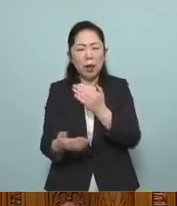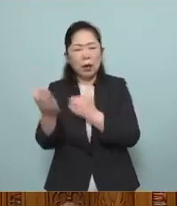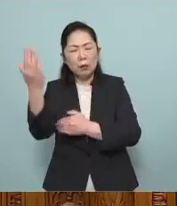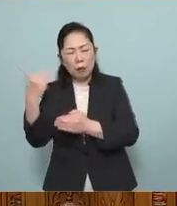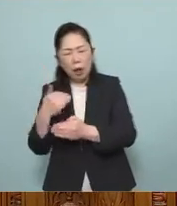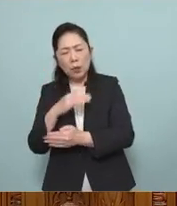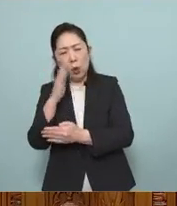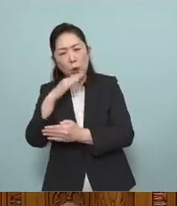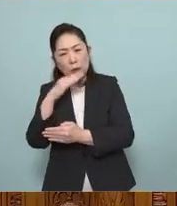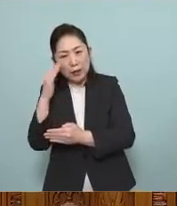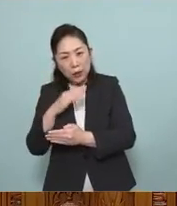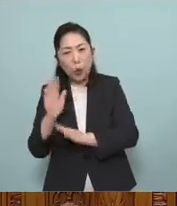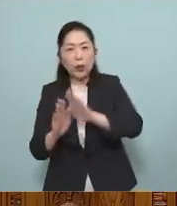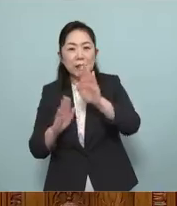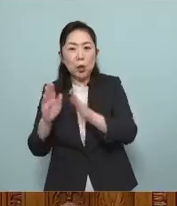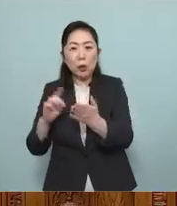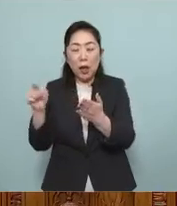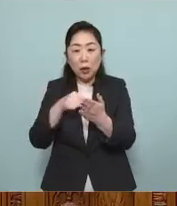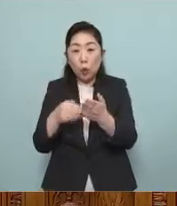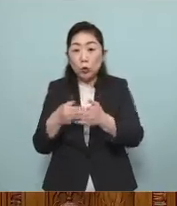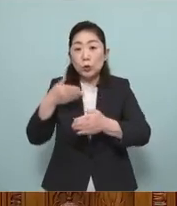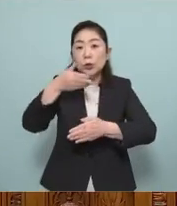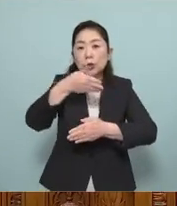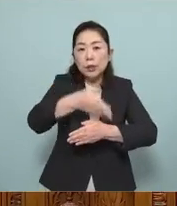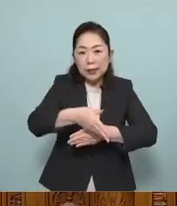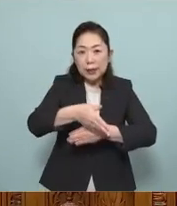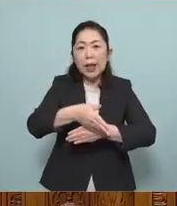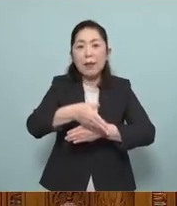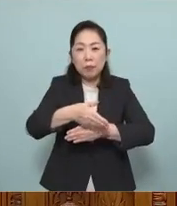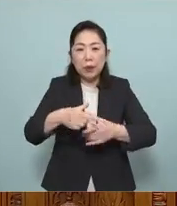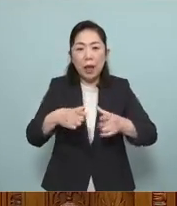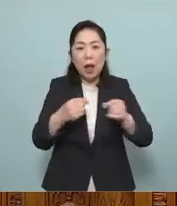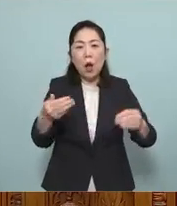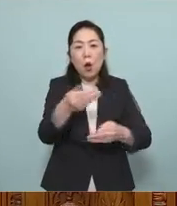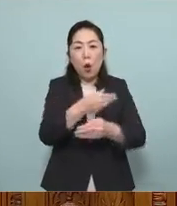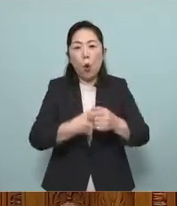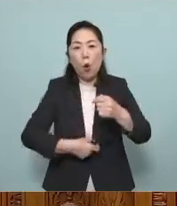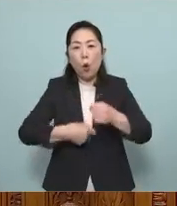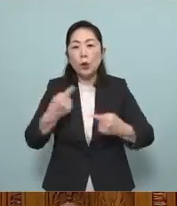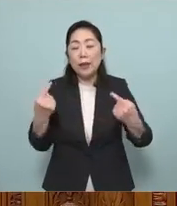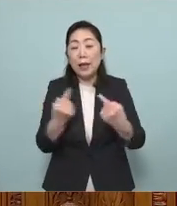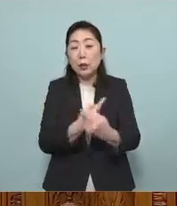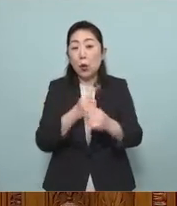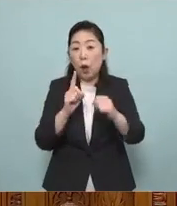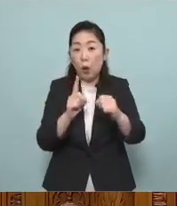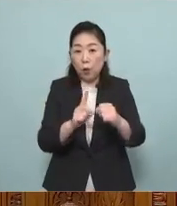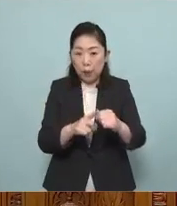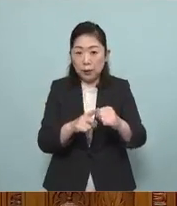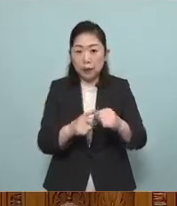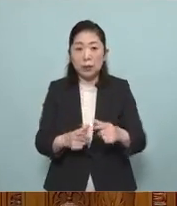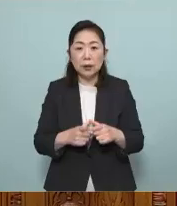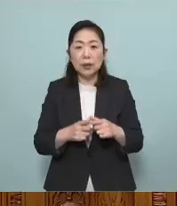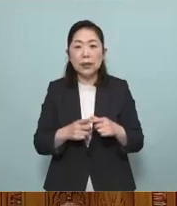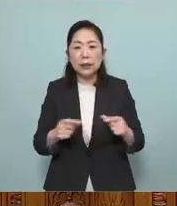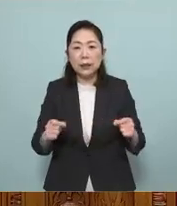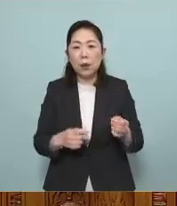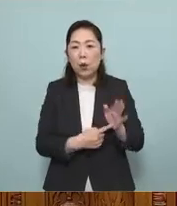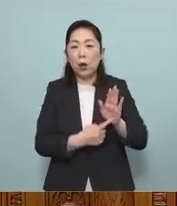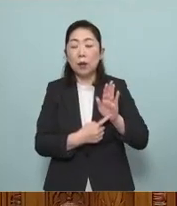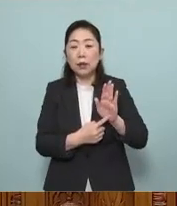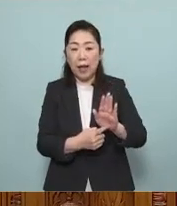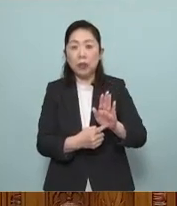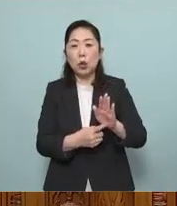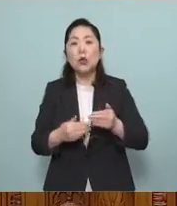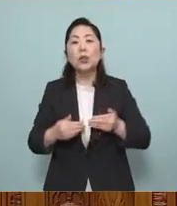算して、日朝国交正常化の実現を目指します。我が国が提唱し、推進